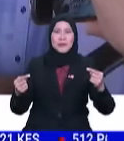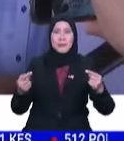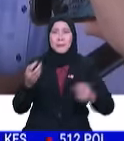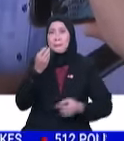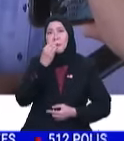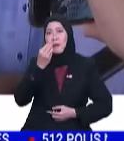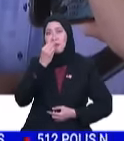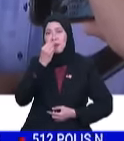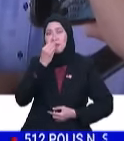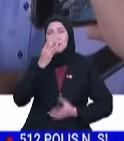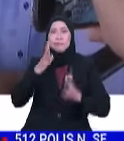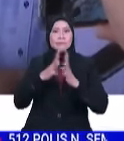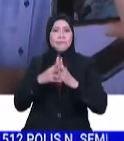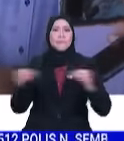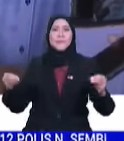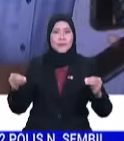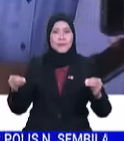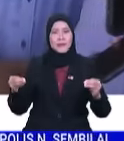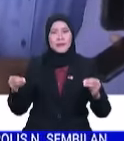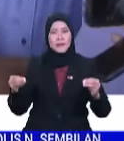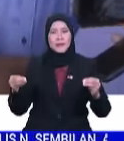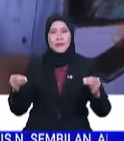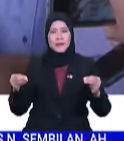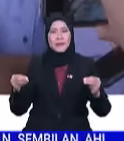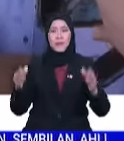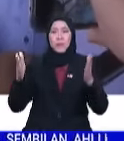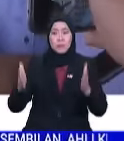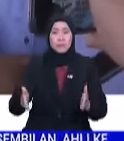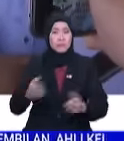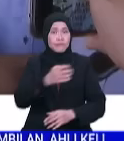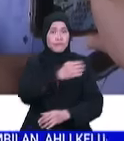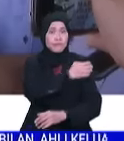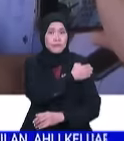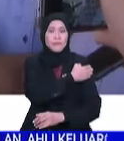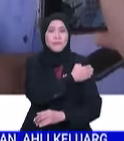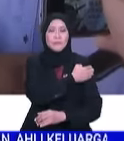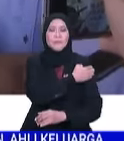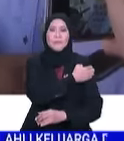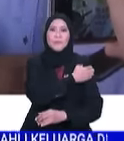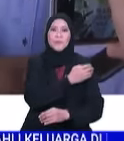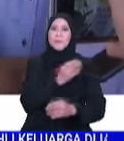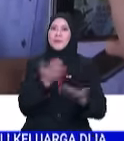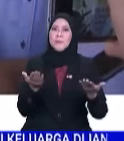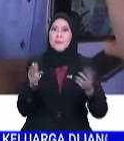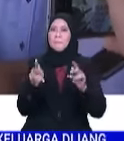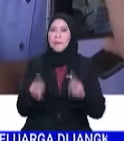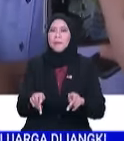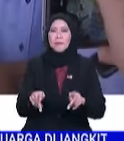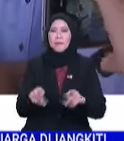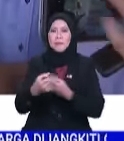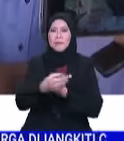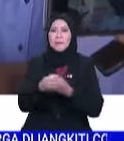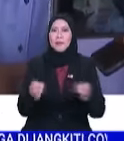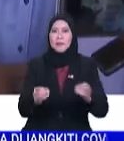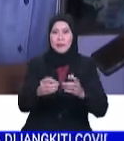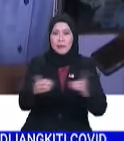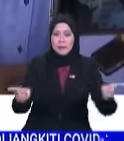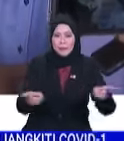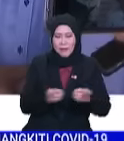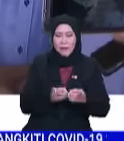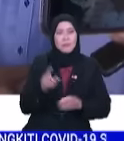bekalan makanan. Jadi pihak yang berwajib, khususnya di pihak pejabat daerah, dah